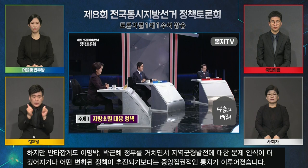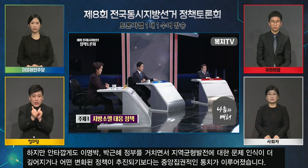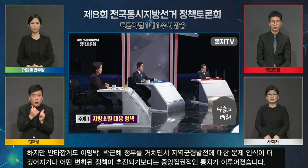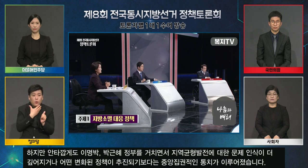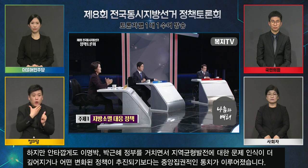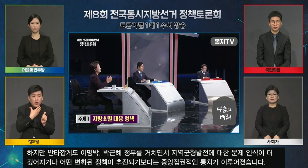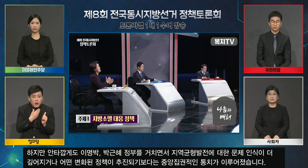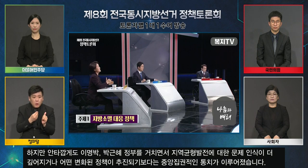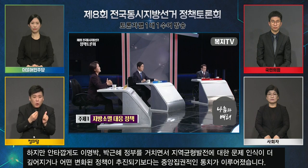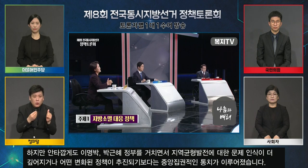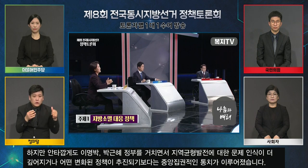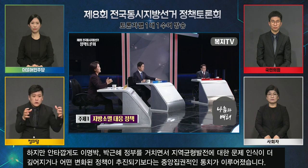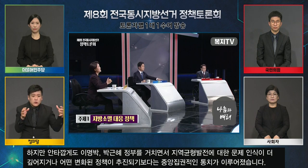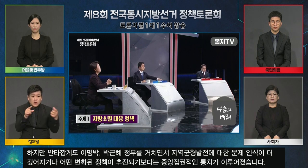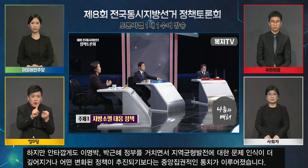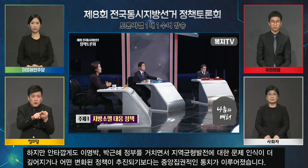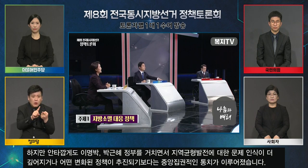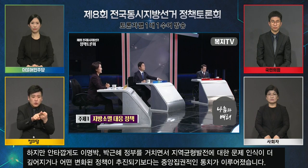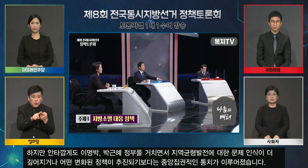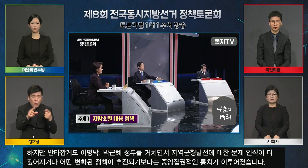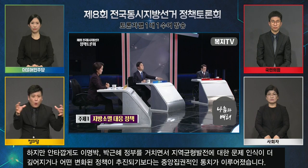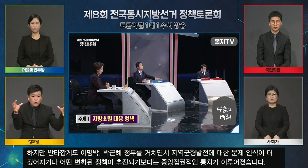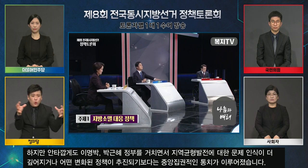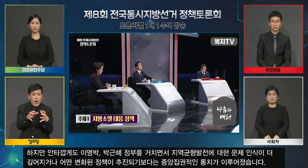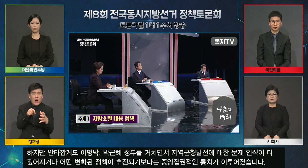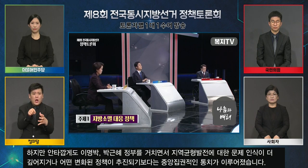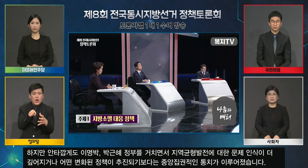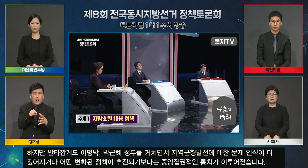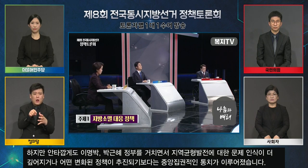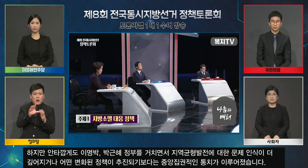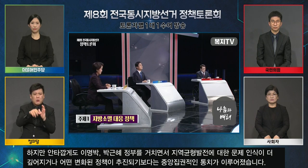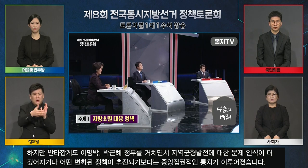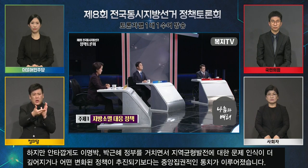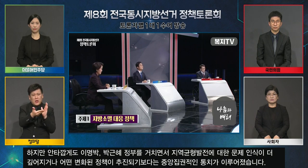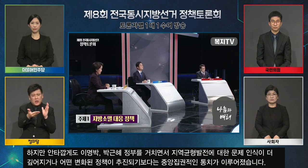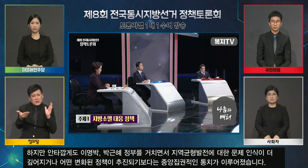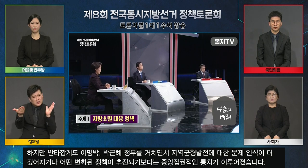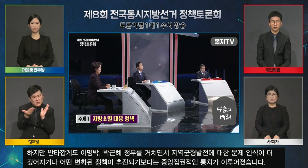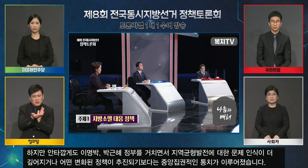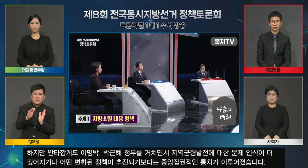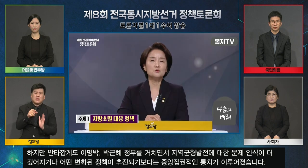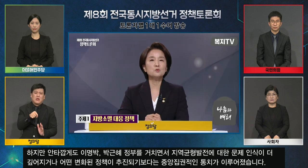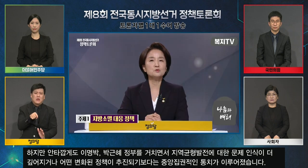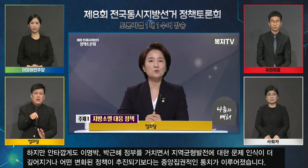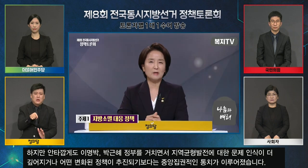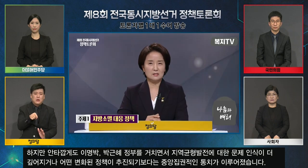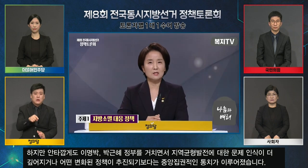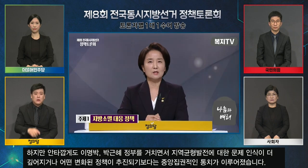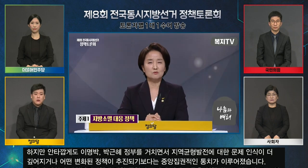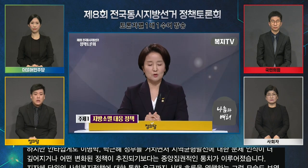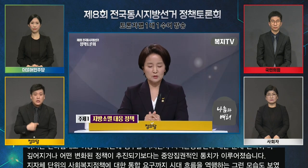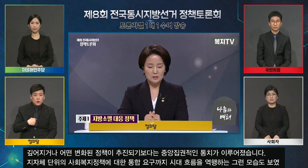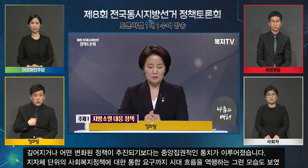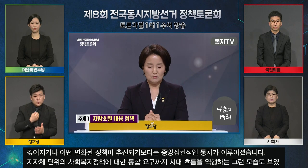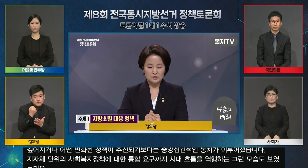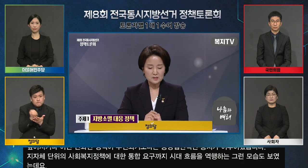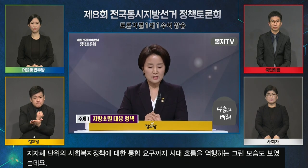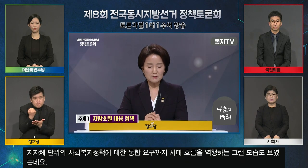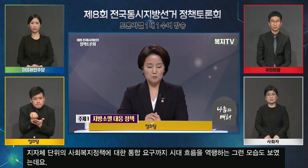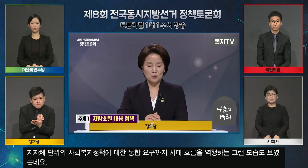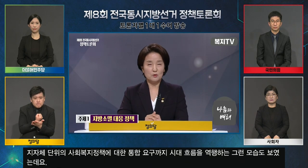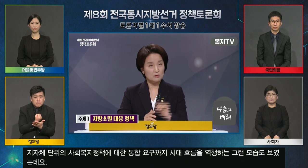시대의 흐름을 역행하는 그런 모습도 보였는데요. 저는 또 조금 안타까운 건